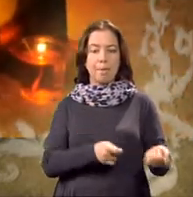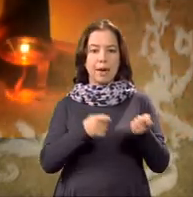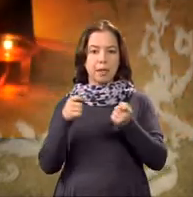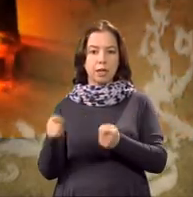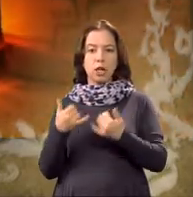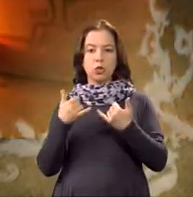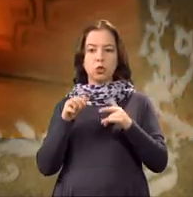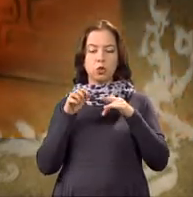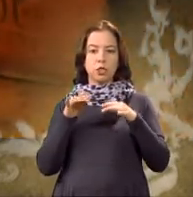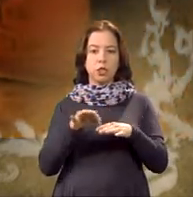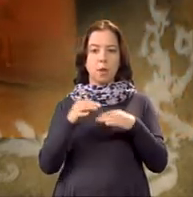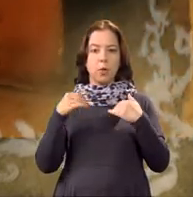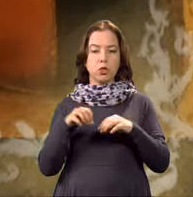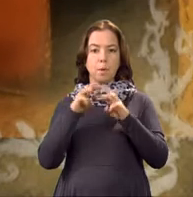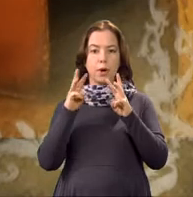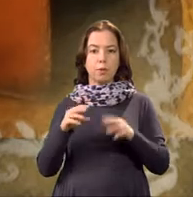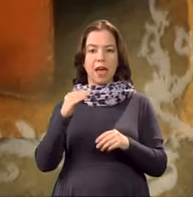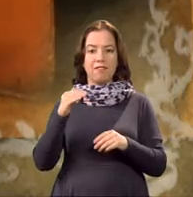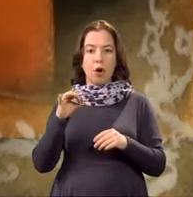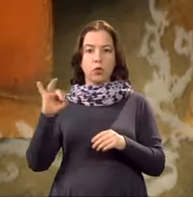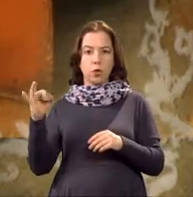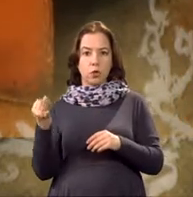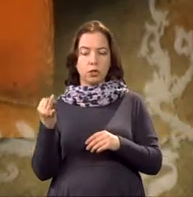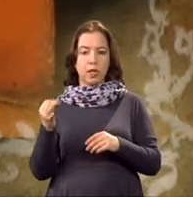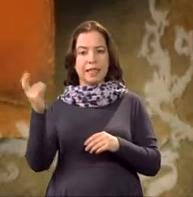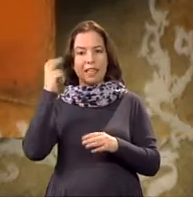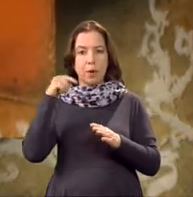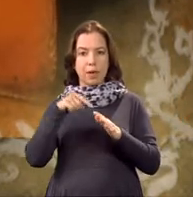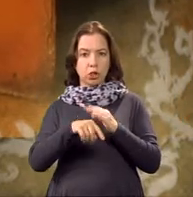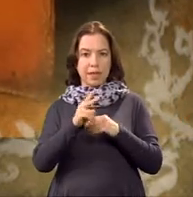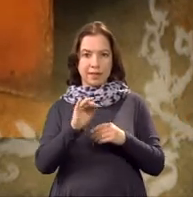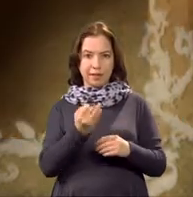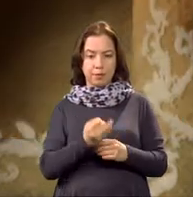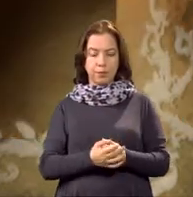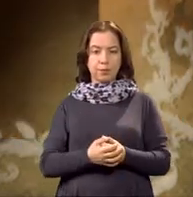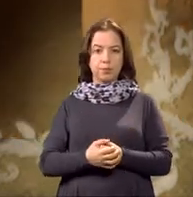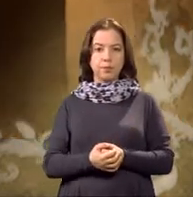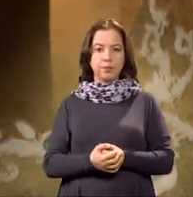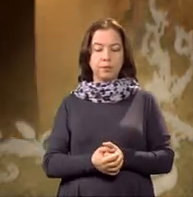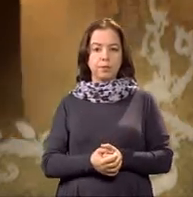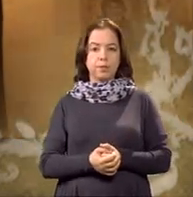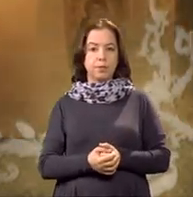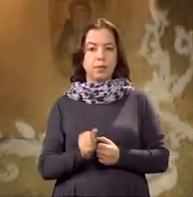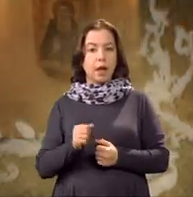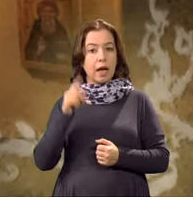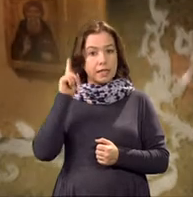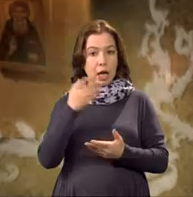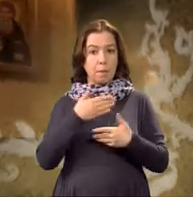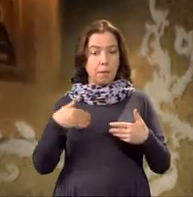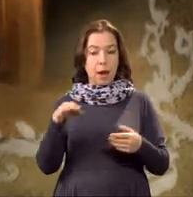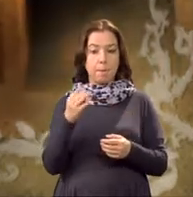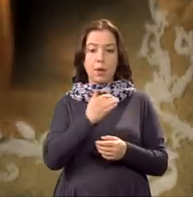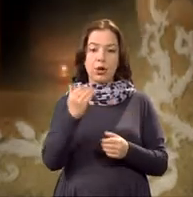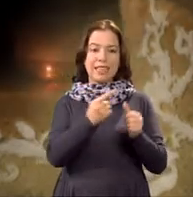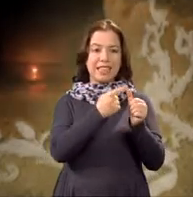перенесенні чудодійних мощей преподобного Феодосія Києво-Печерського. А знаємо ми про